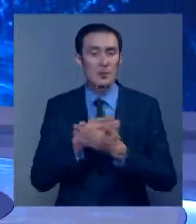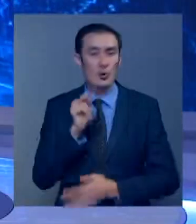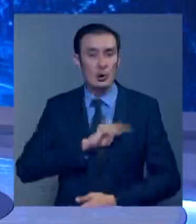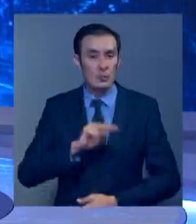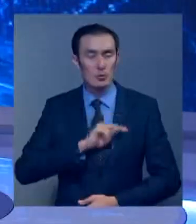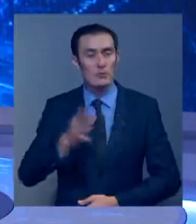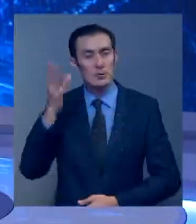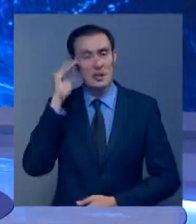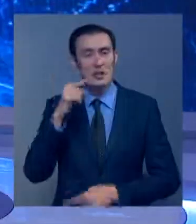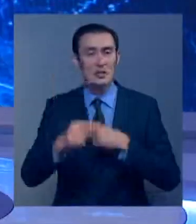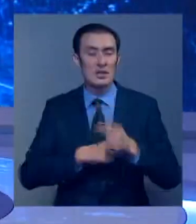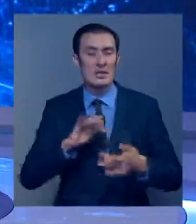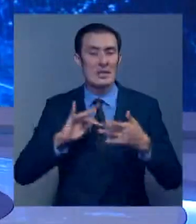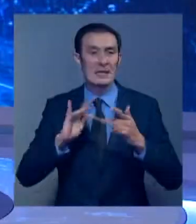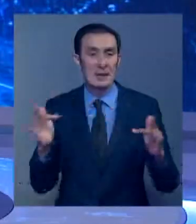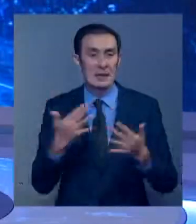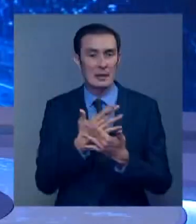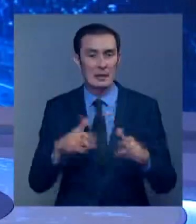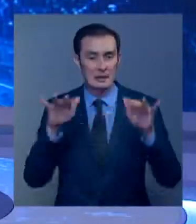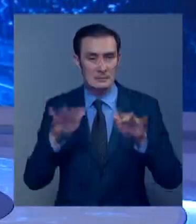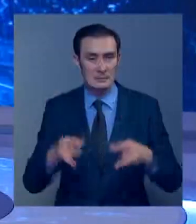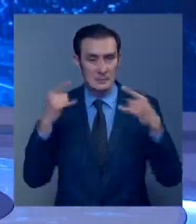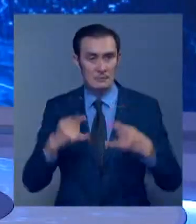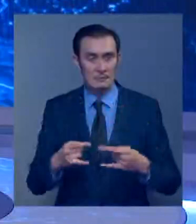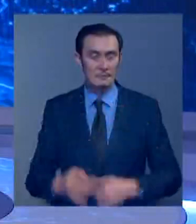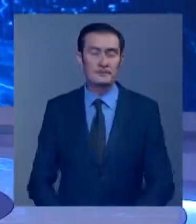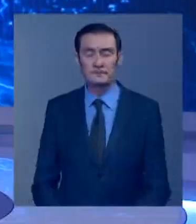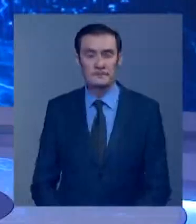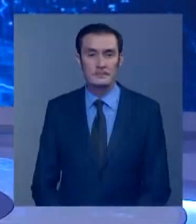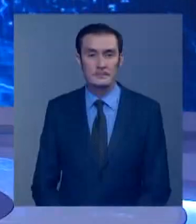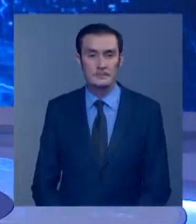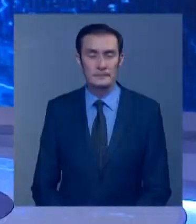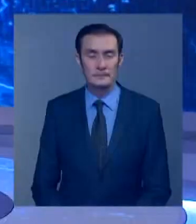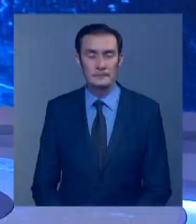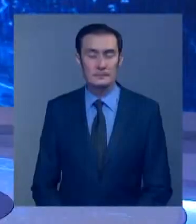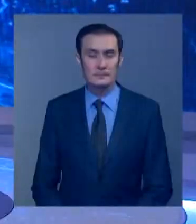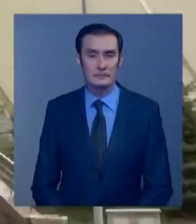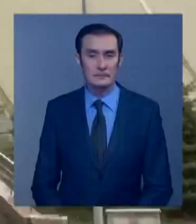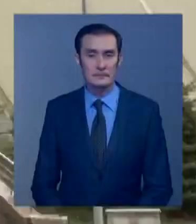и впечатлениями в социальных сетях. Подробнее в материале Салауата Тимирбулатула.